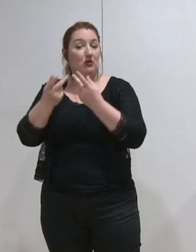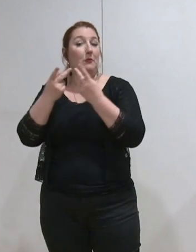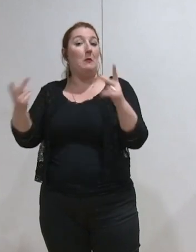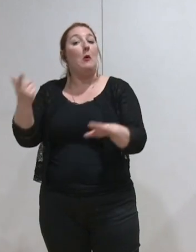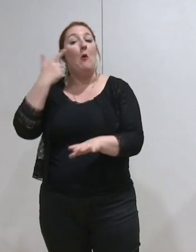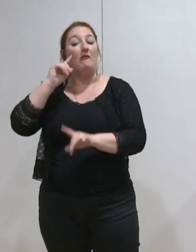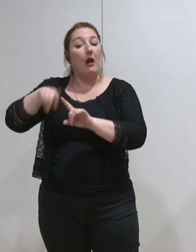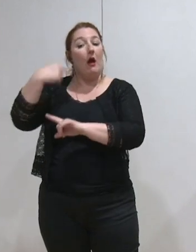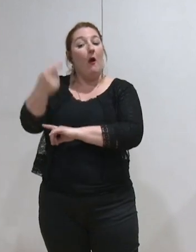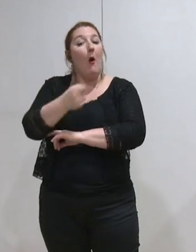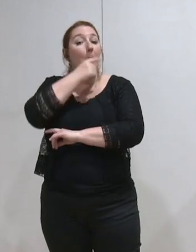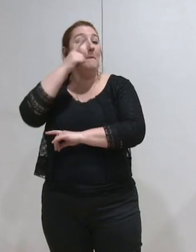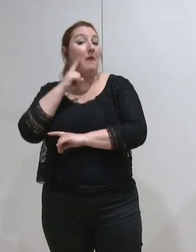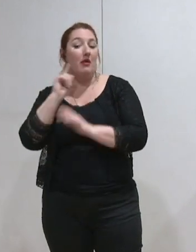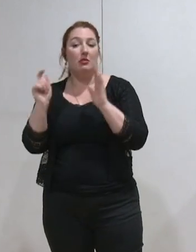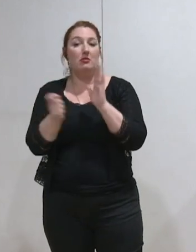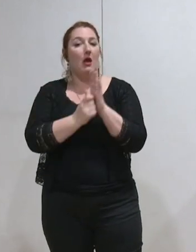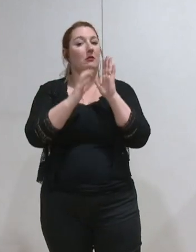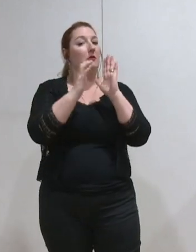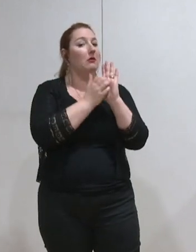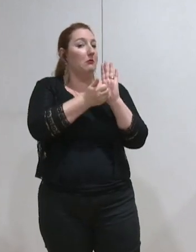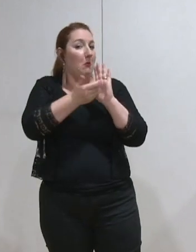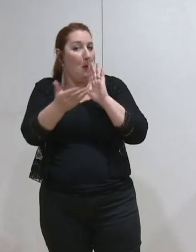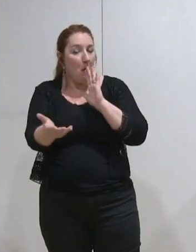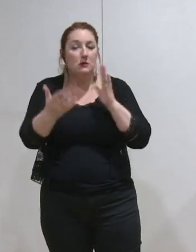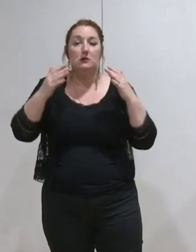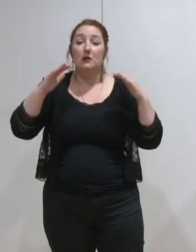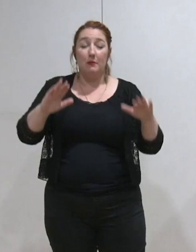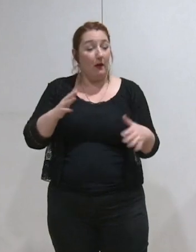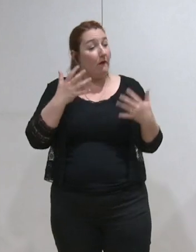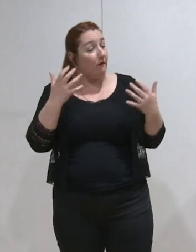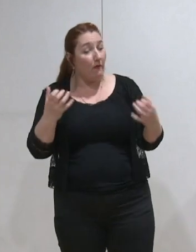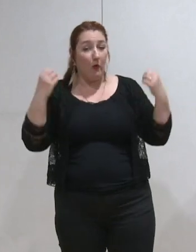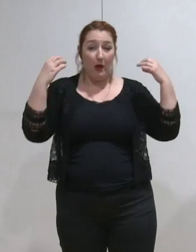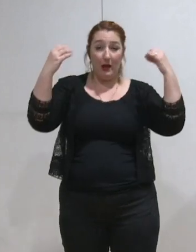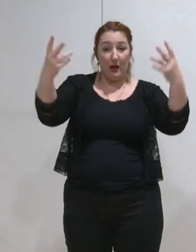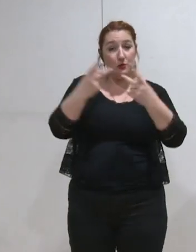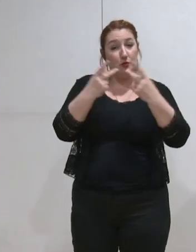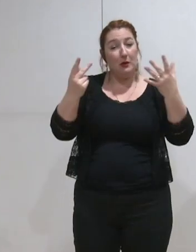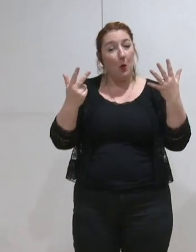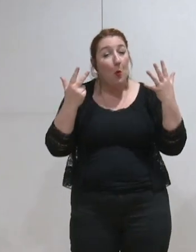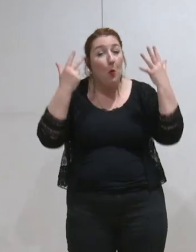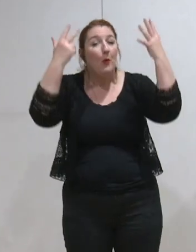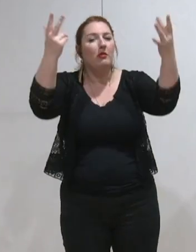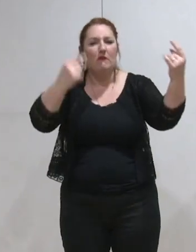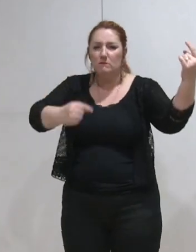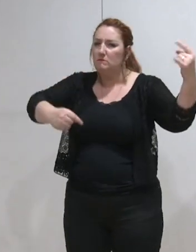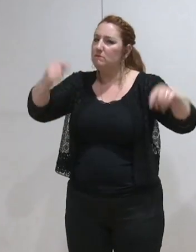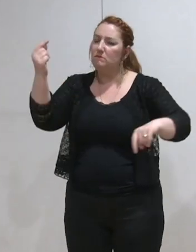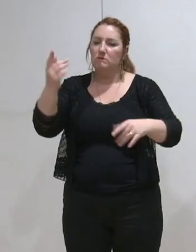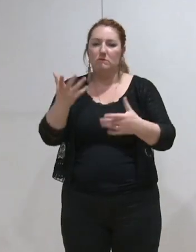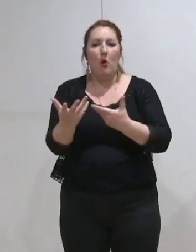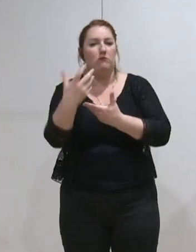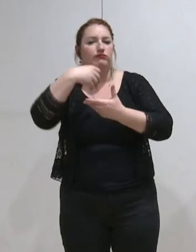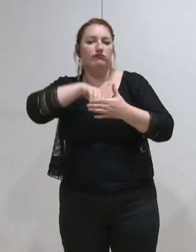vous proposez déjà de transformer le marché de l'éclairage public en régime municipal dans 8 ans qui sait si vous